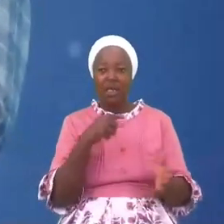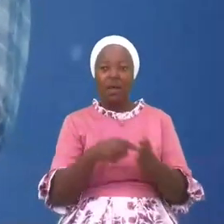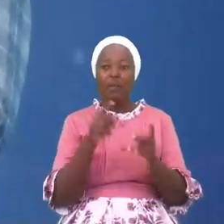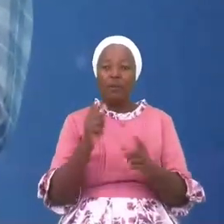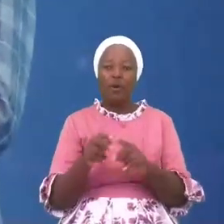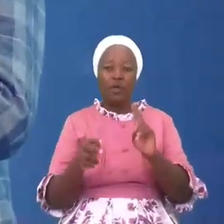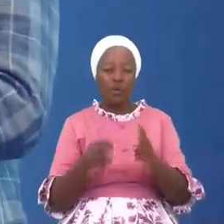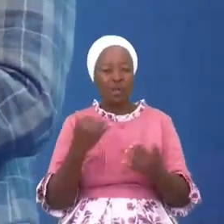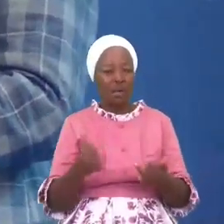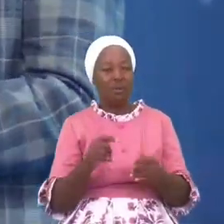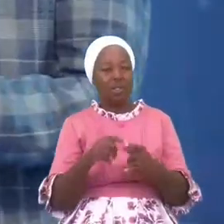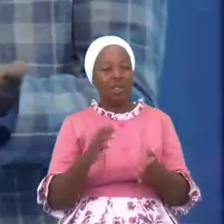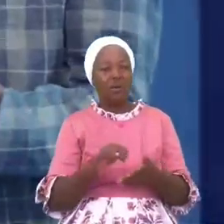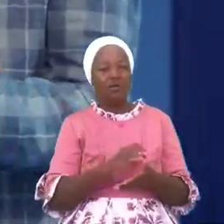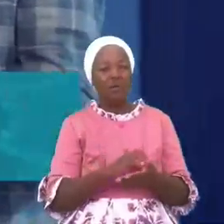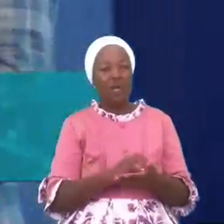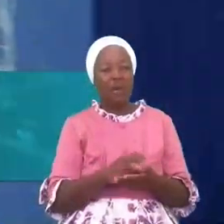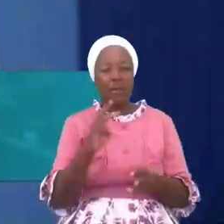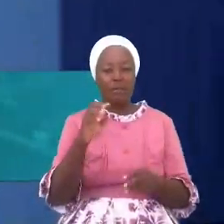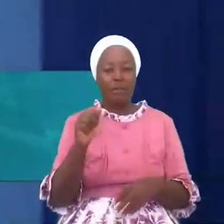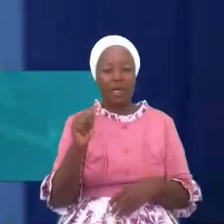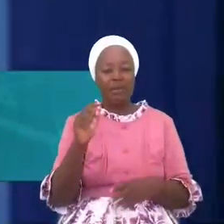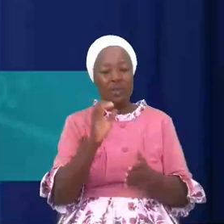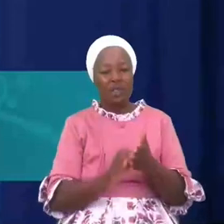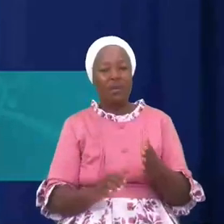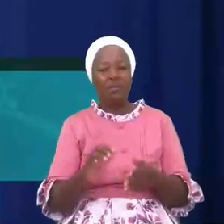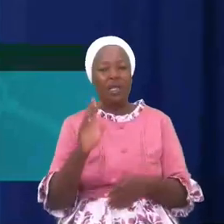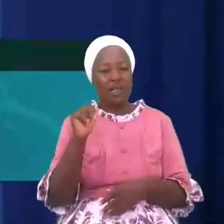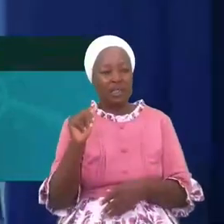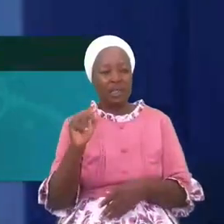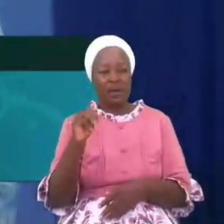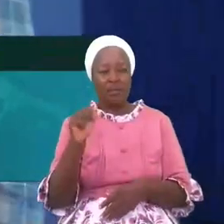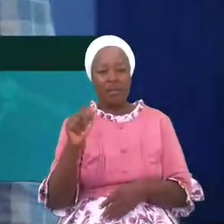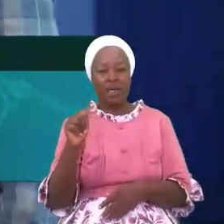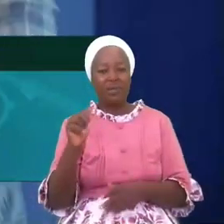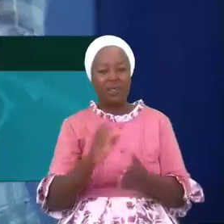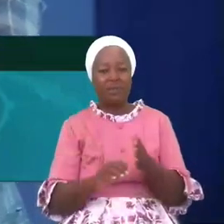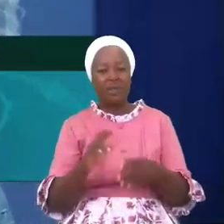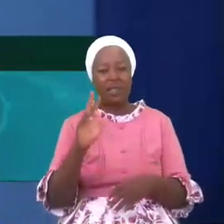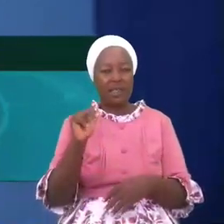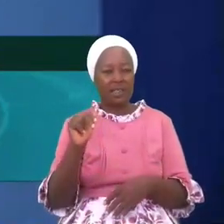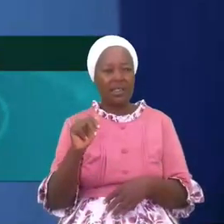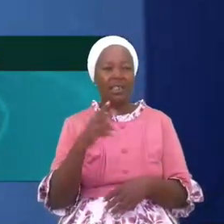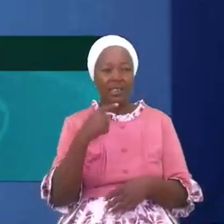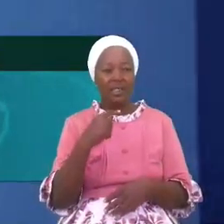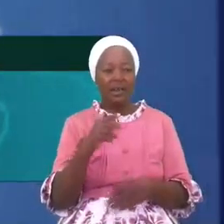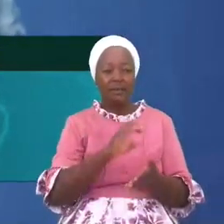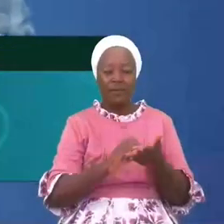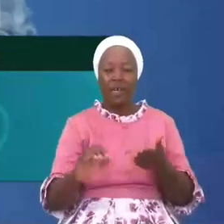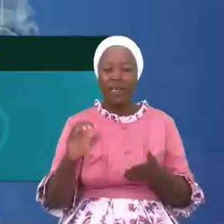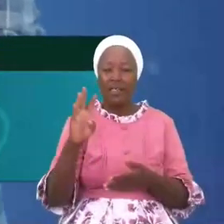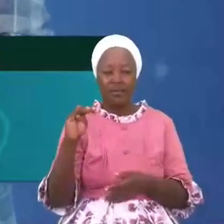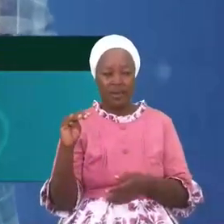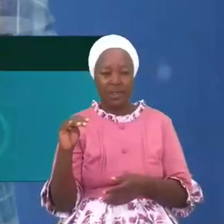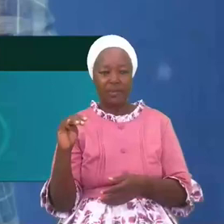en Matthieu chapitre 13. Matthieu 13, verset 14.